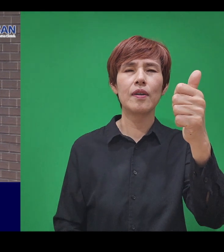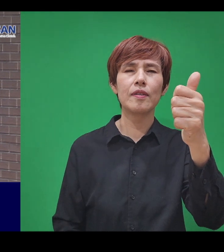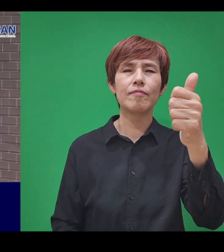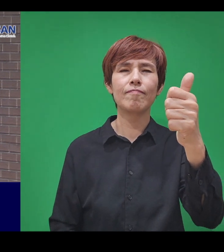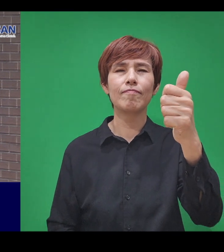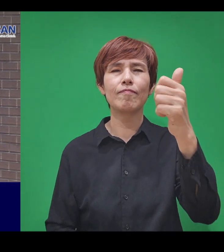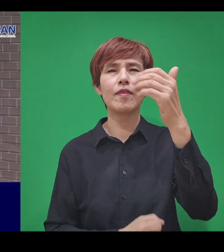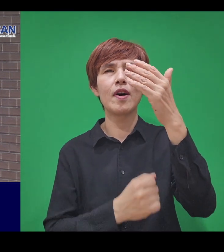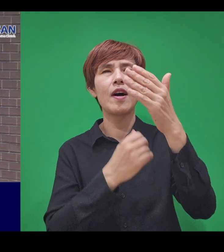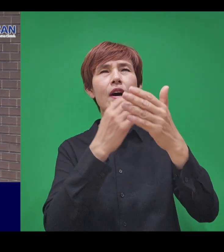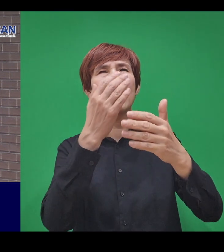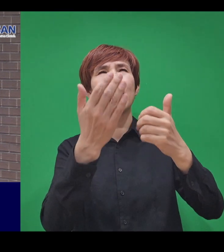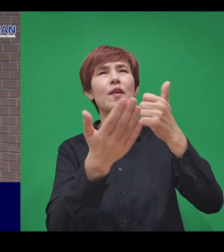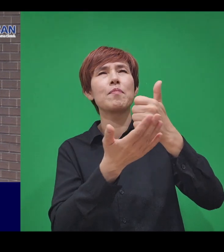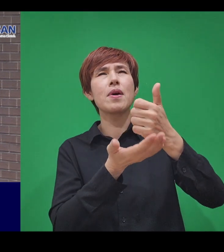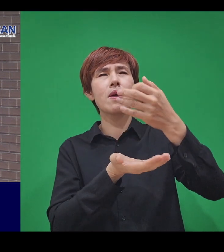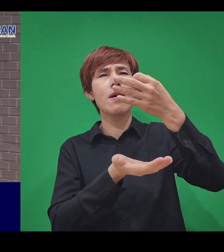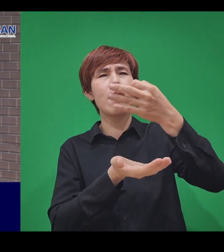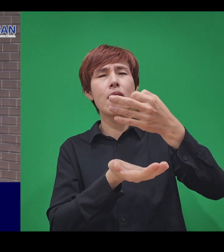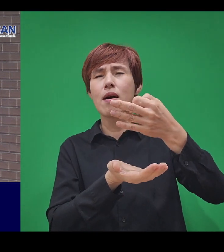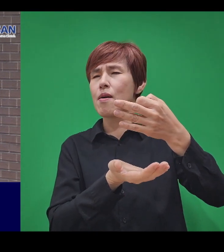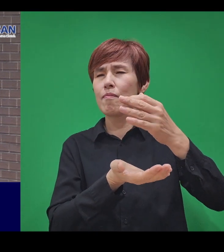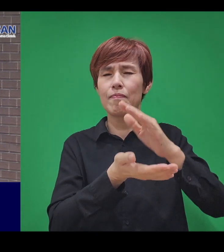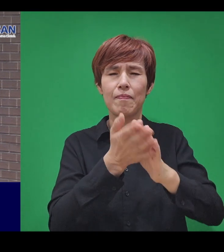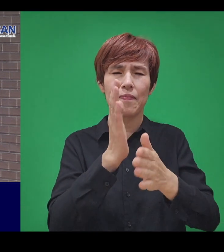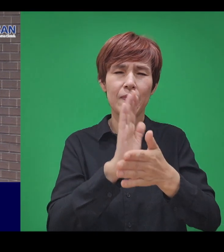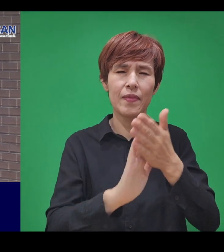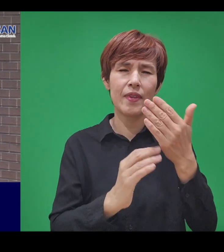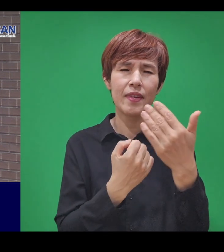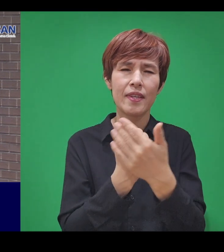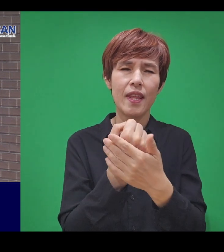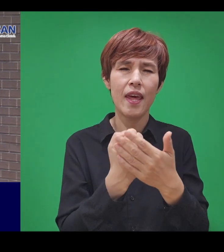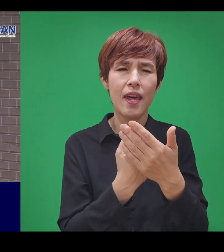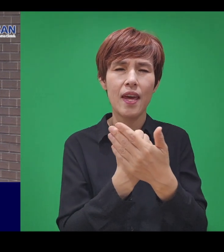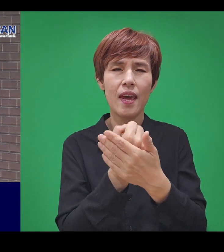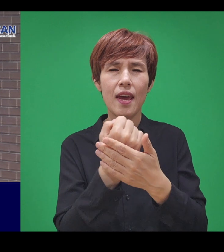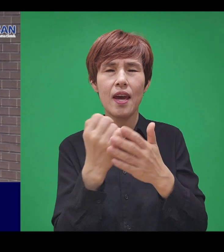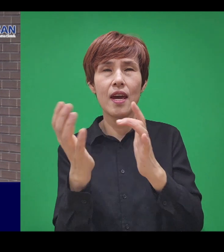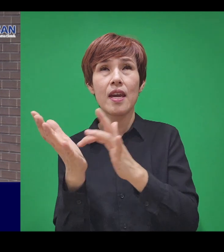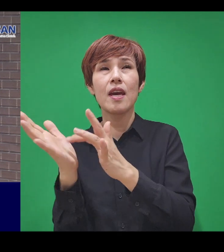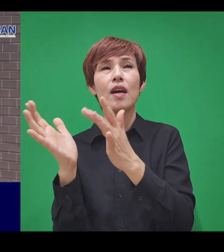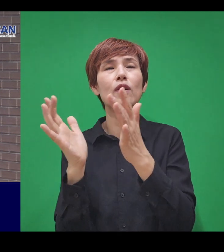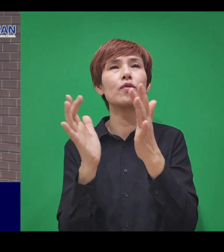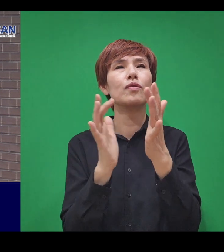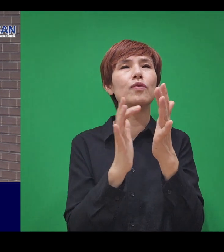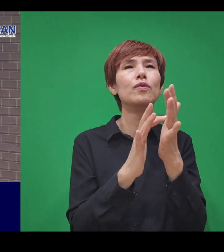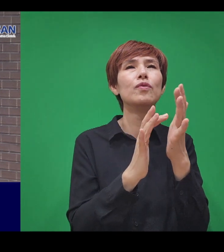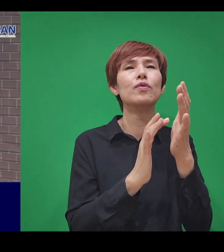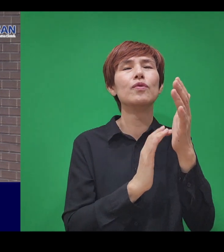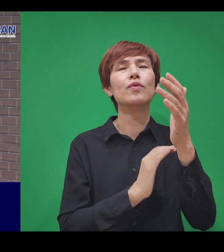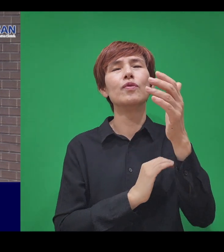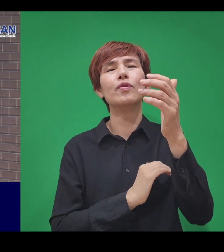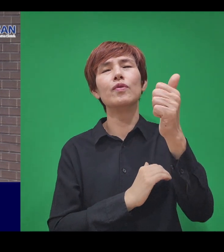하나님의 값없는 은혜, 예수